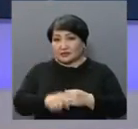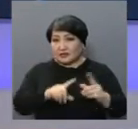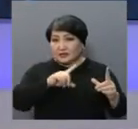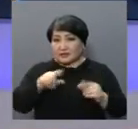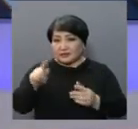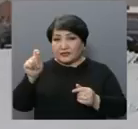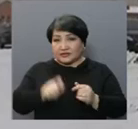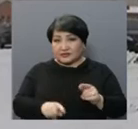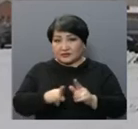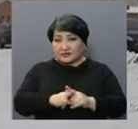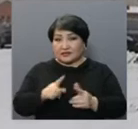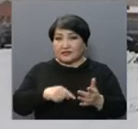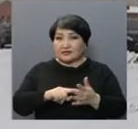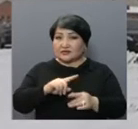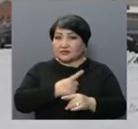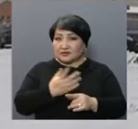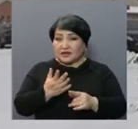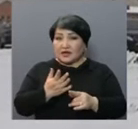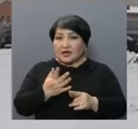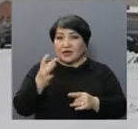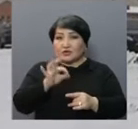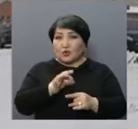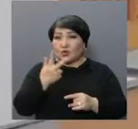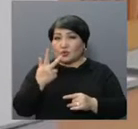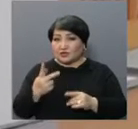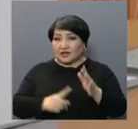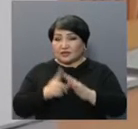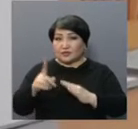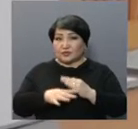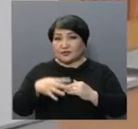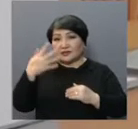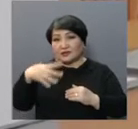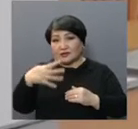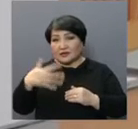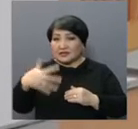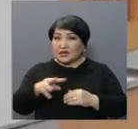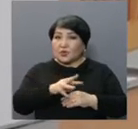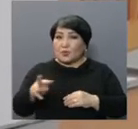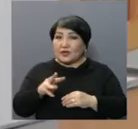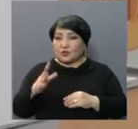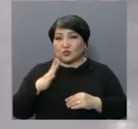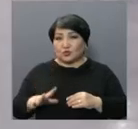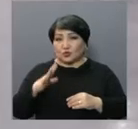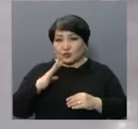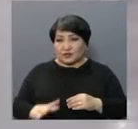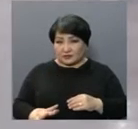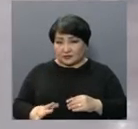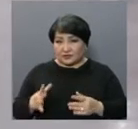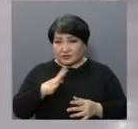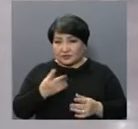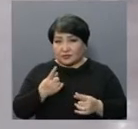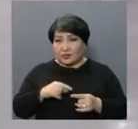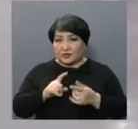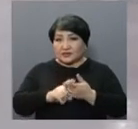қала тұрғындары осыған дейін 0-3 алғашқы көмегін 40-50 минут күтулеріне тура келетін. Бұған себеп қалада